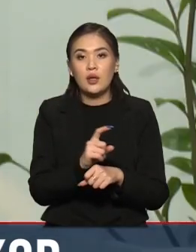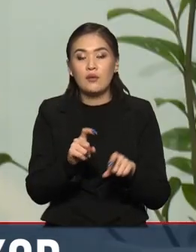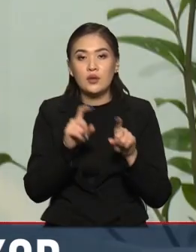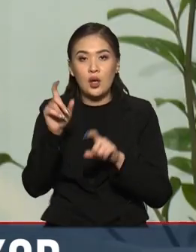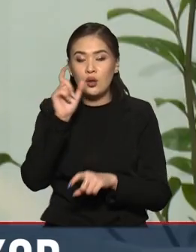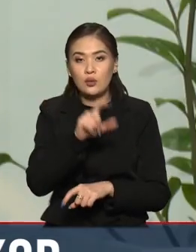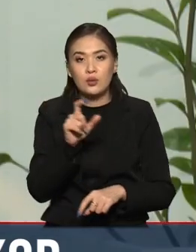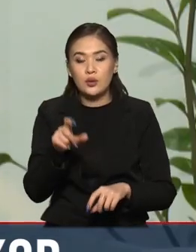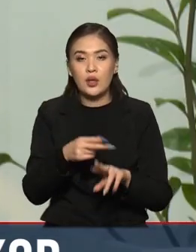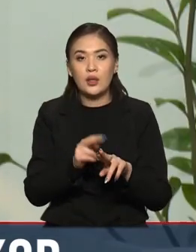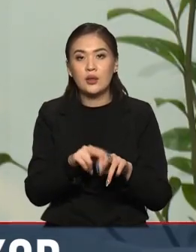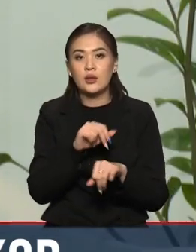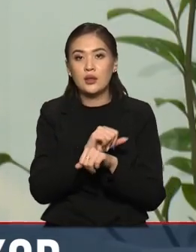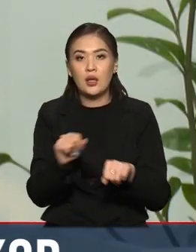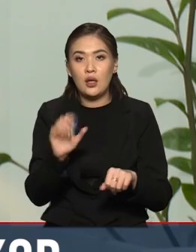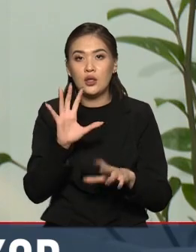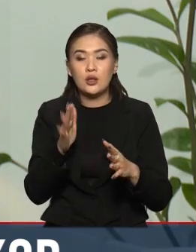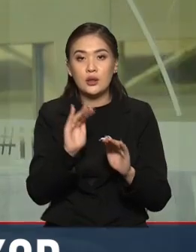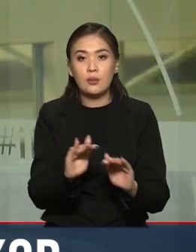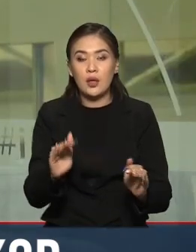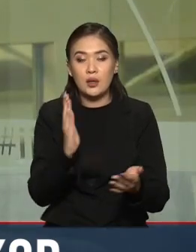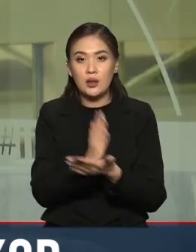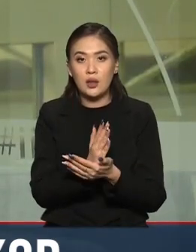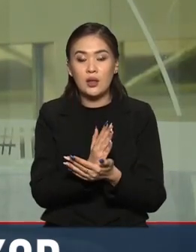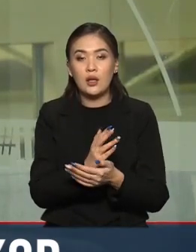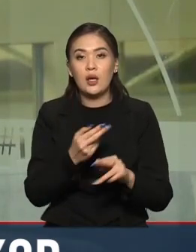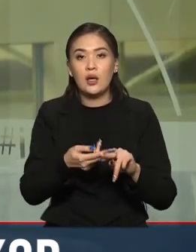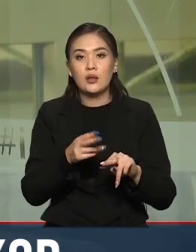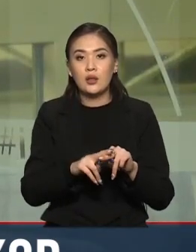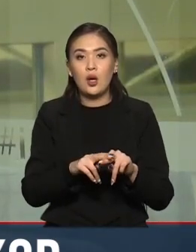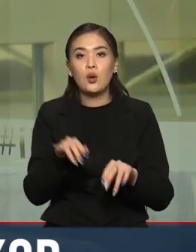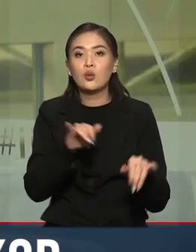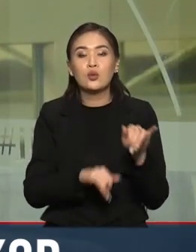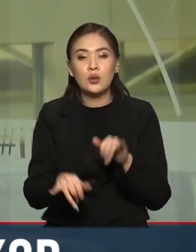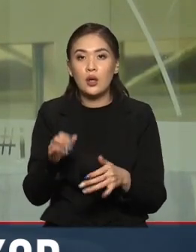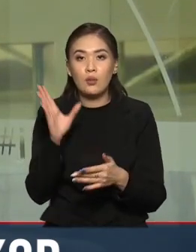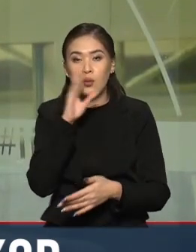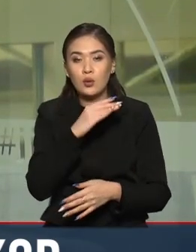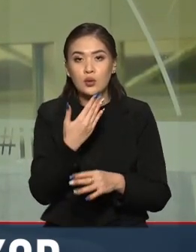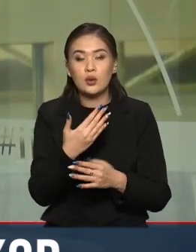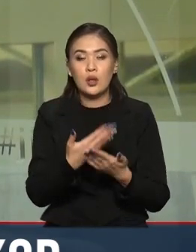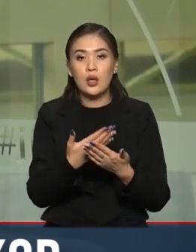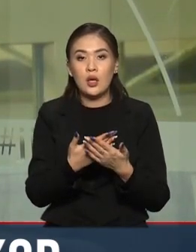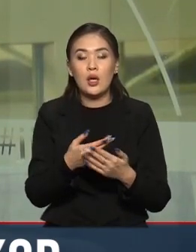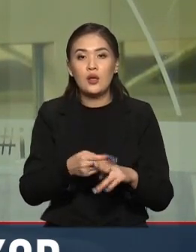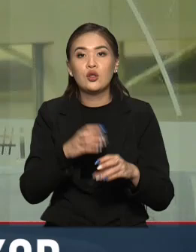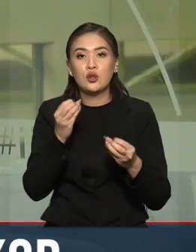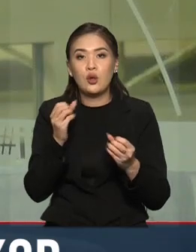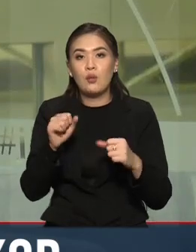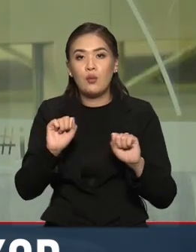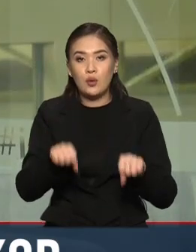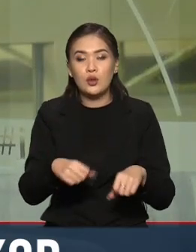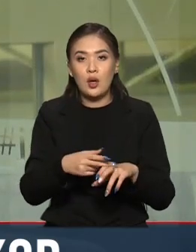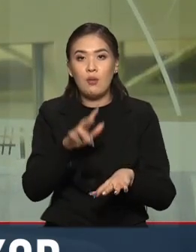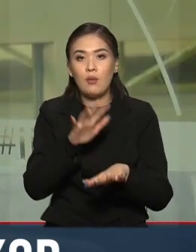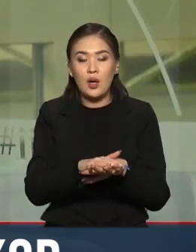отопительный сезон, если у них маленькие дети. То есть в отопительный сезон как куда они пойдут. Ну и даем возможность банкам,